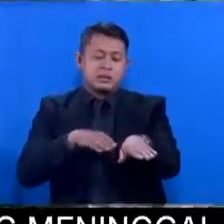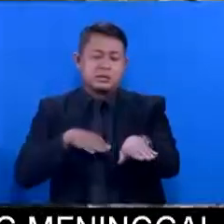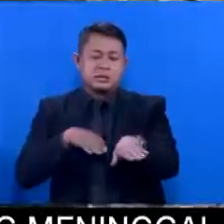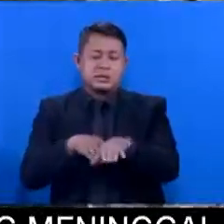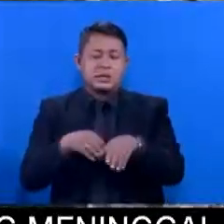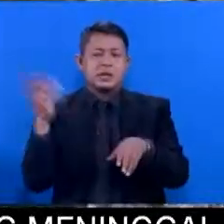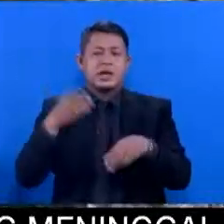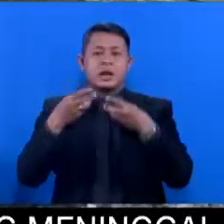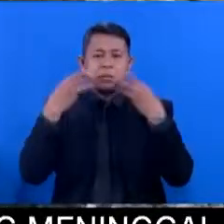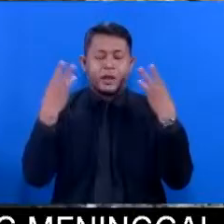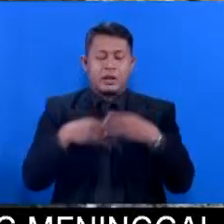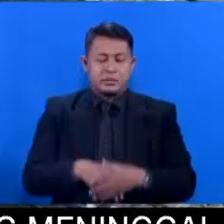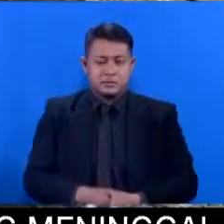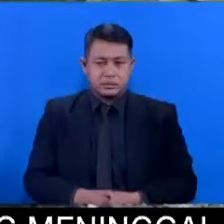Malang.